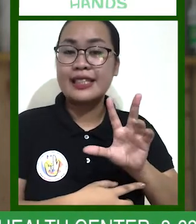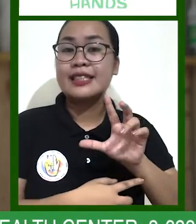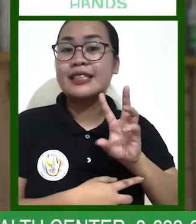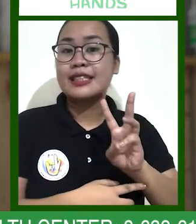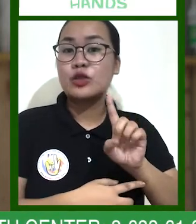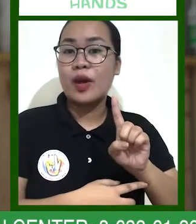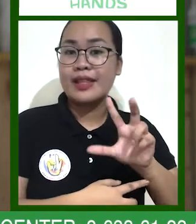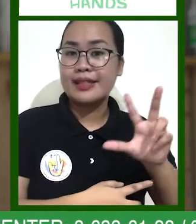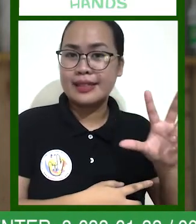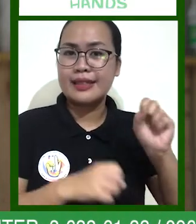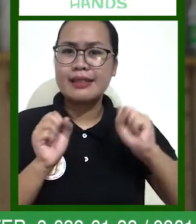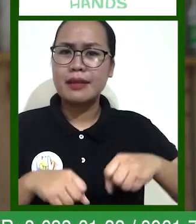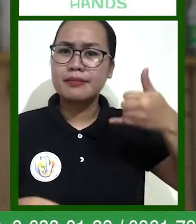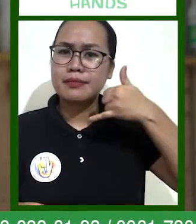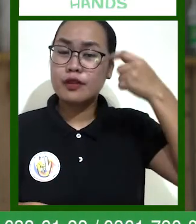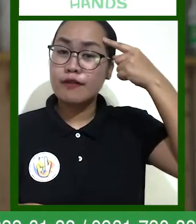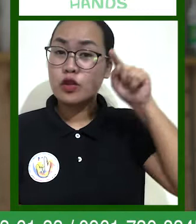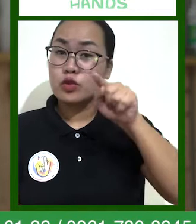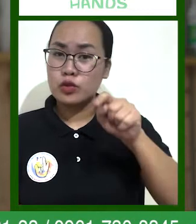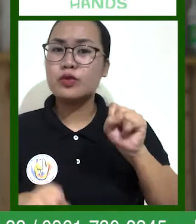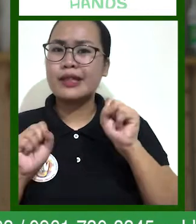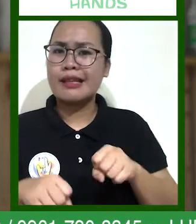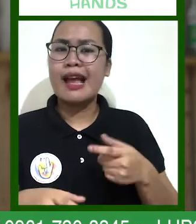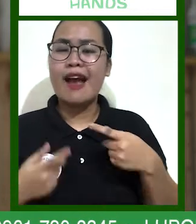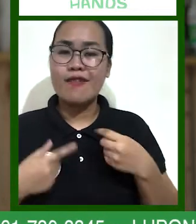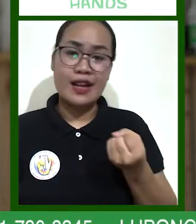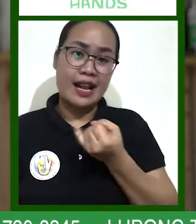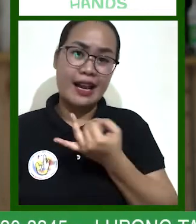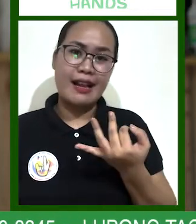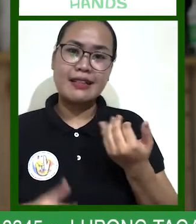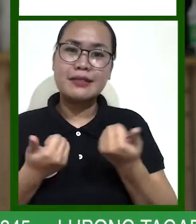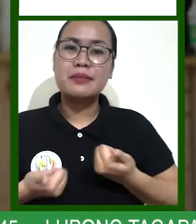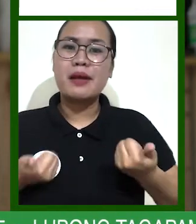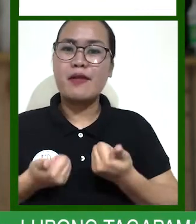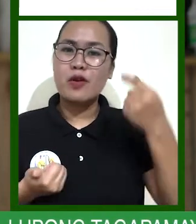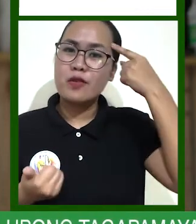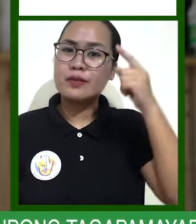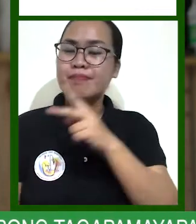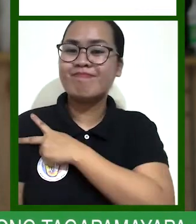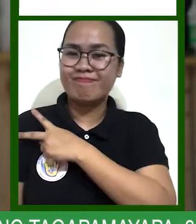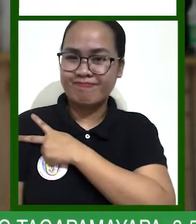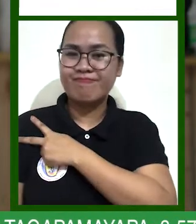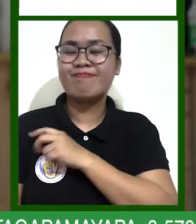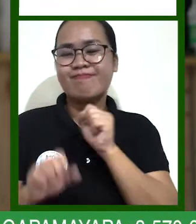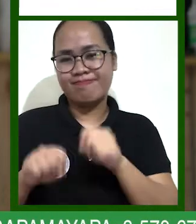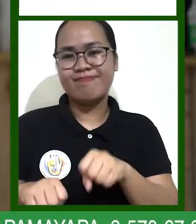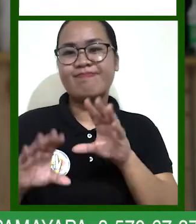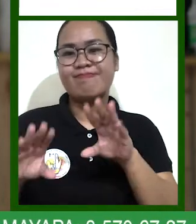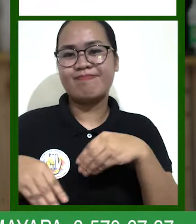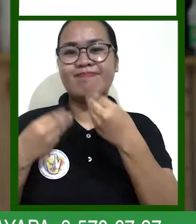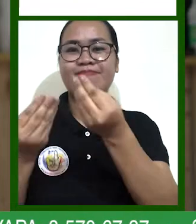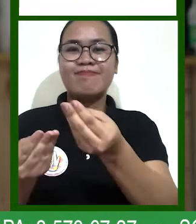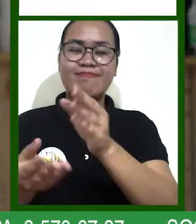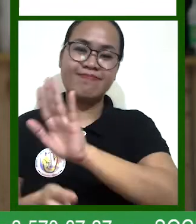863-6133. Nang sa ganun ay ma-avail nyo pa. May mga ilang pa ho tayo ng mga vaccines na available para po sa inyo. And syempre,